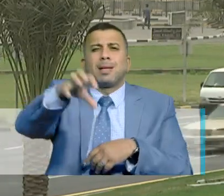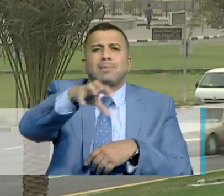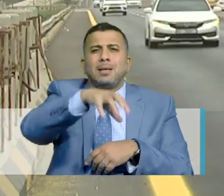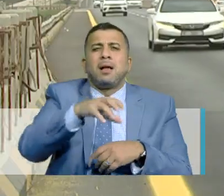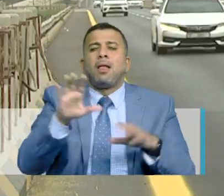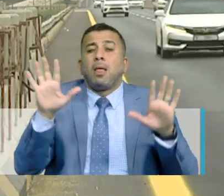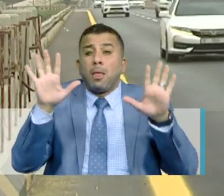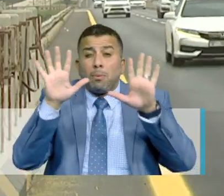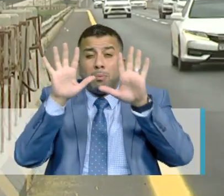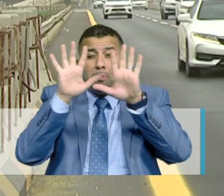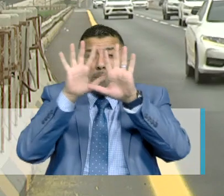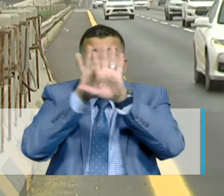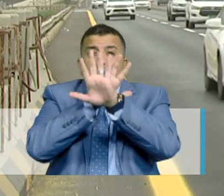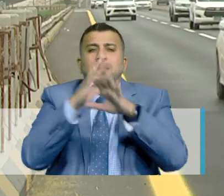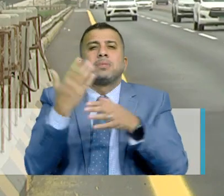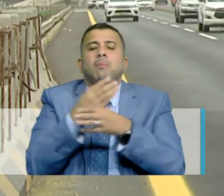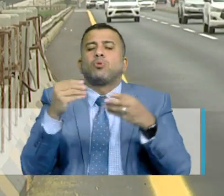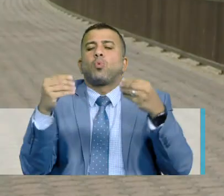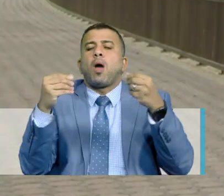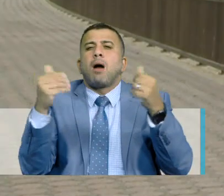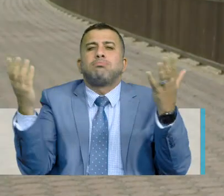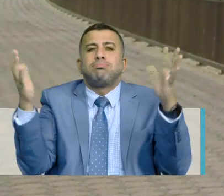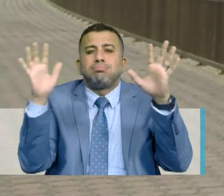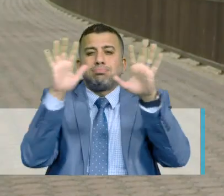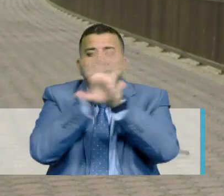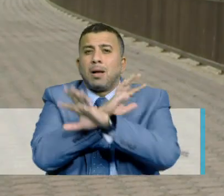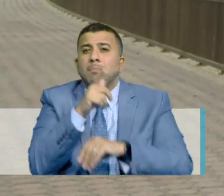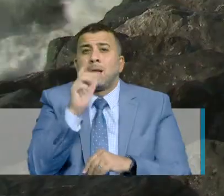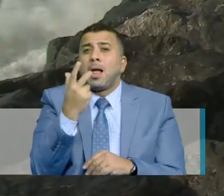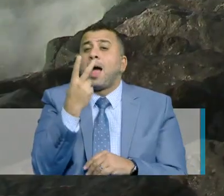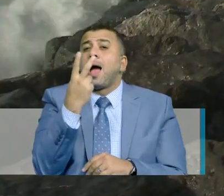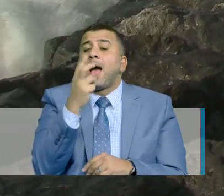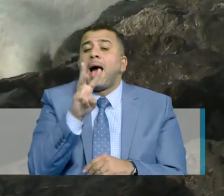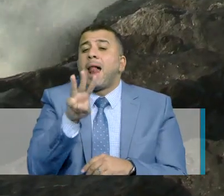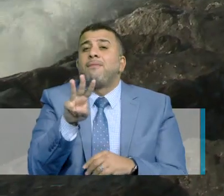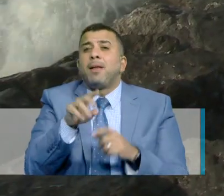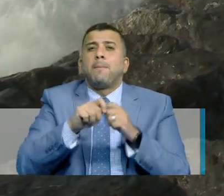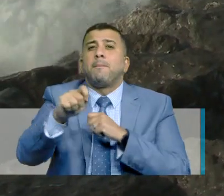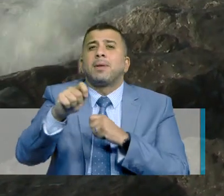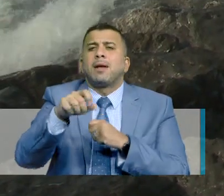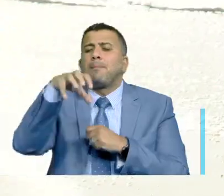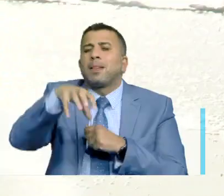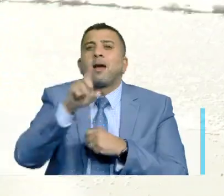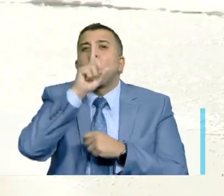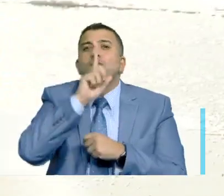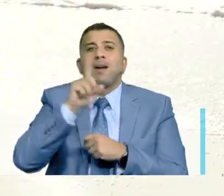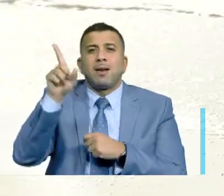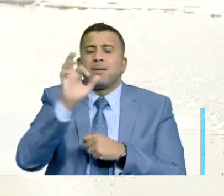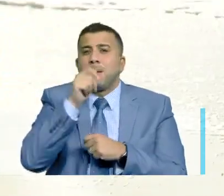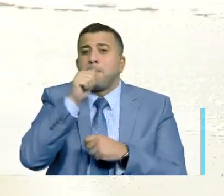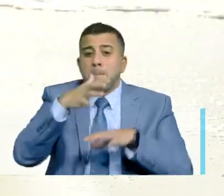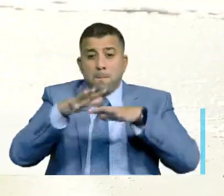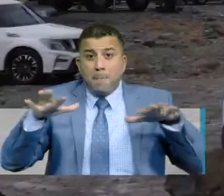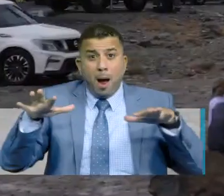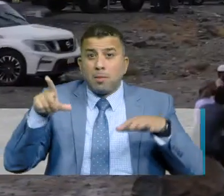كما تتدنى الرؤيا بسبب الاتربه المثاره لاقل من 2000 متر على بعض المناطق الشرقيه وعن حاله